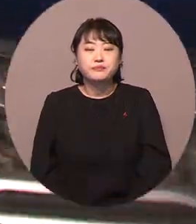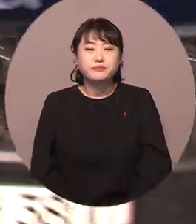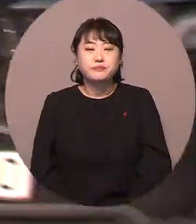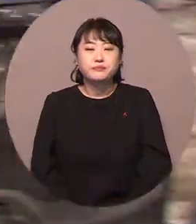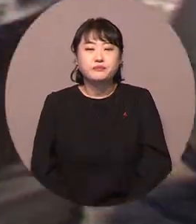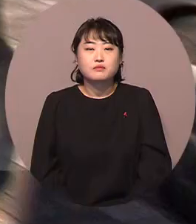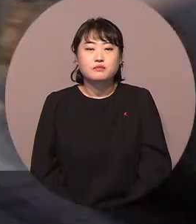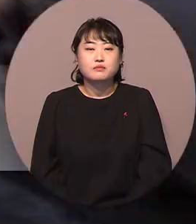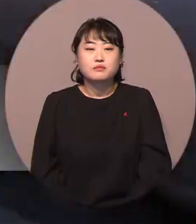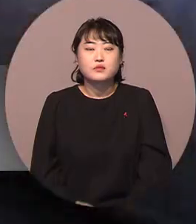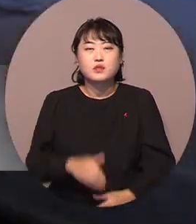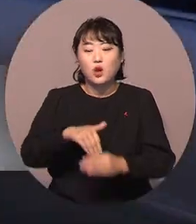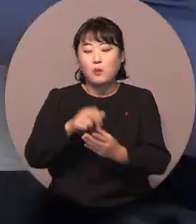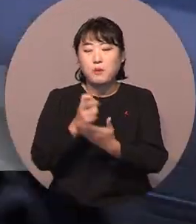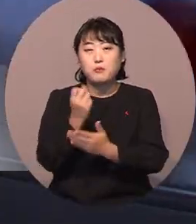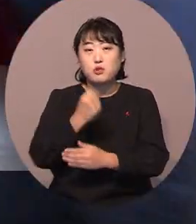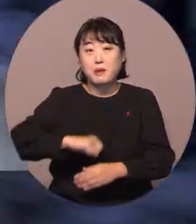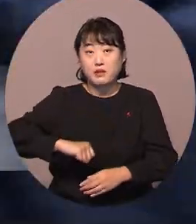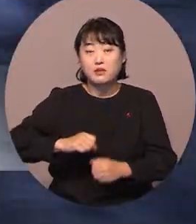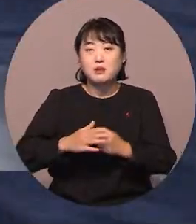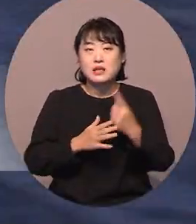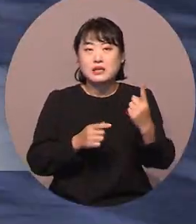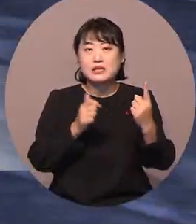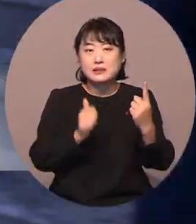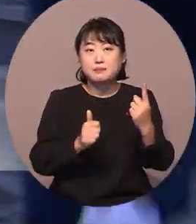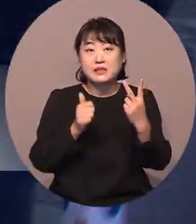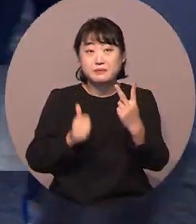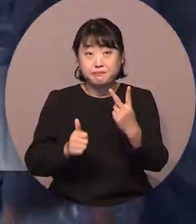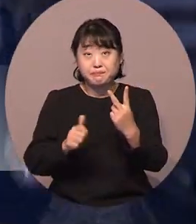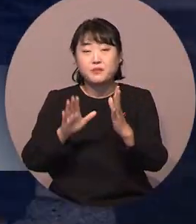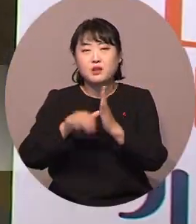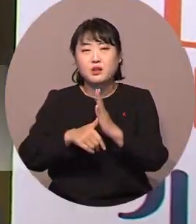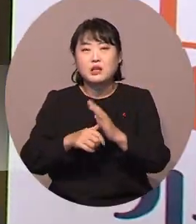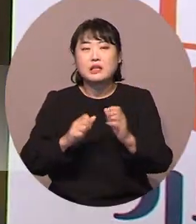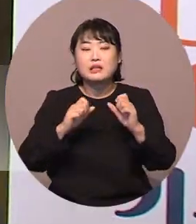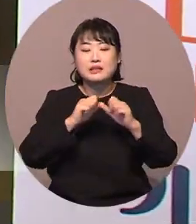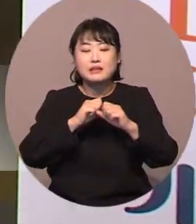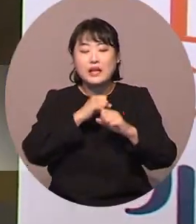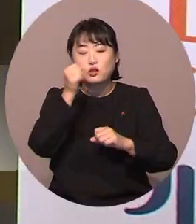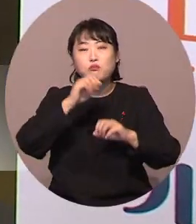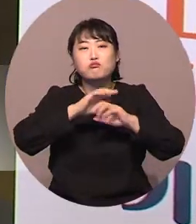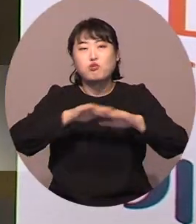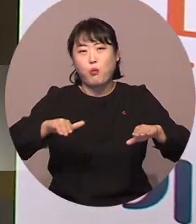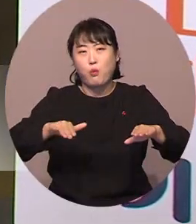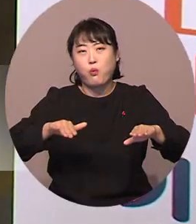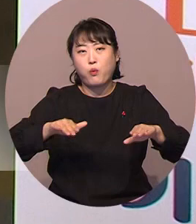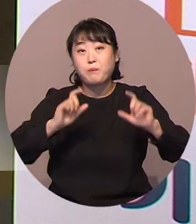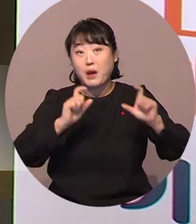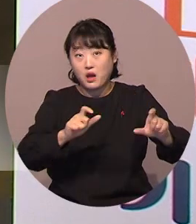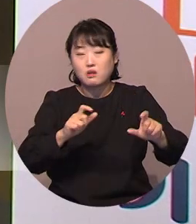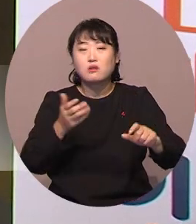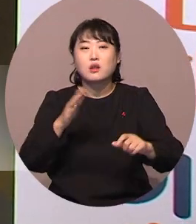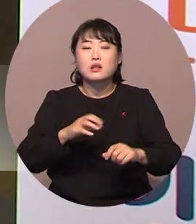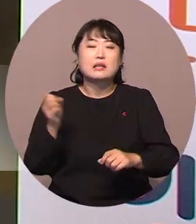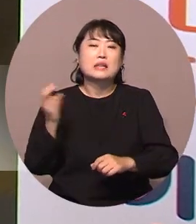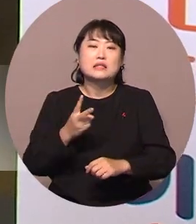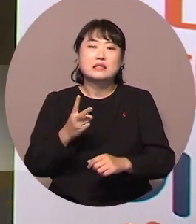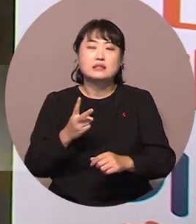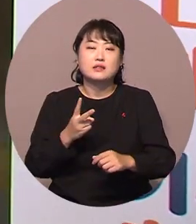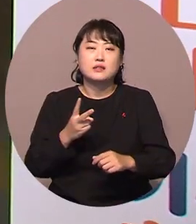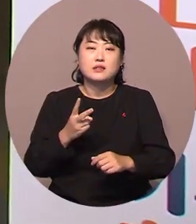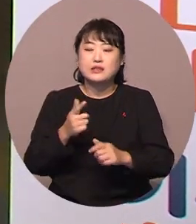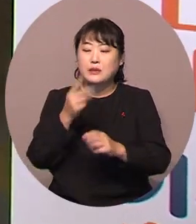공직선거법 위반혐의로 1 2심에서 당선 무효형이 선고됐던 경산시장 다시 재판을